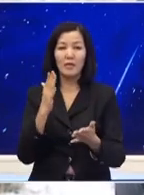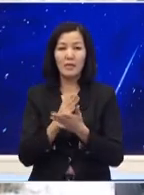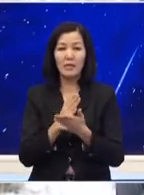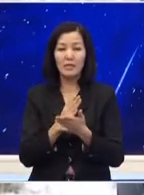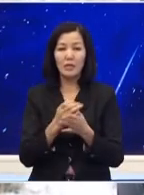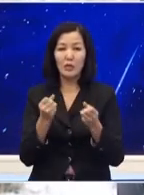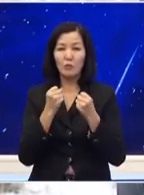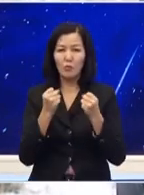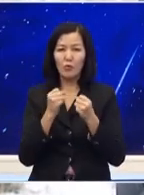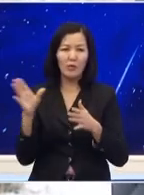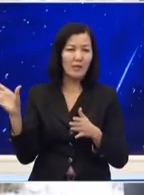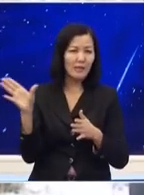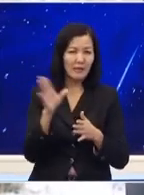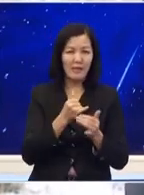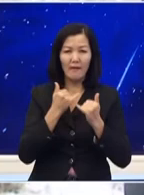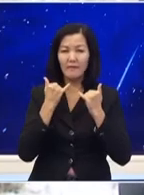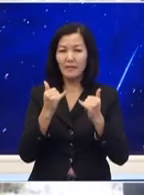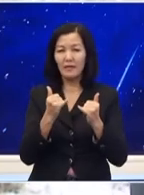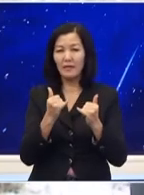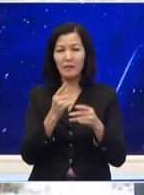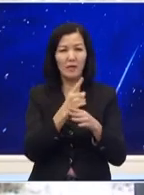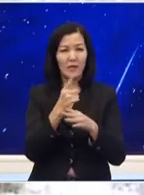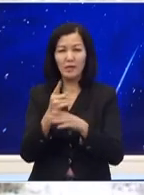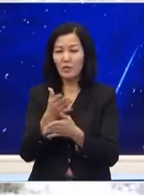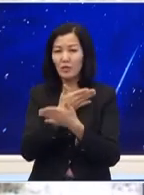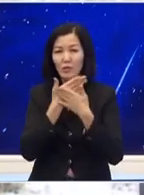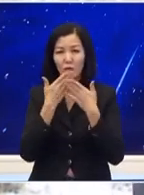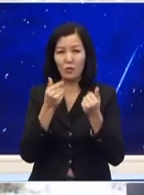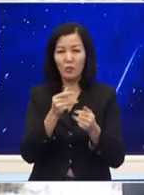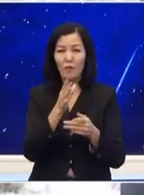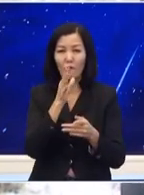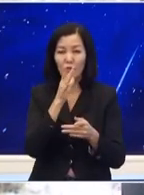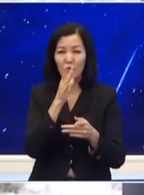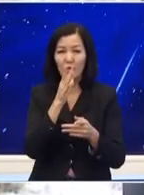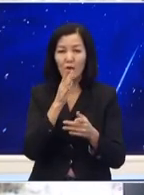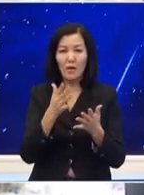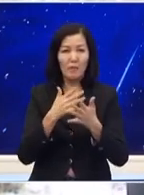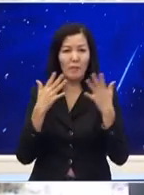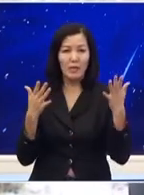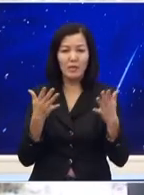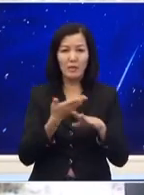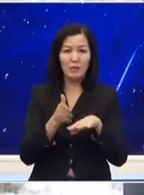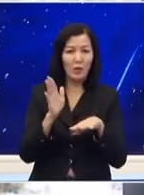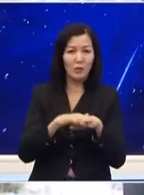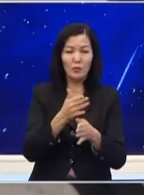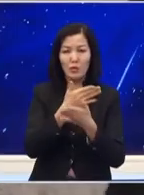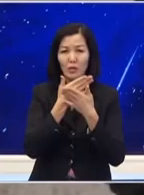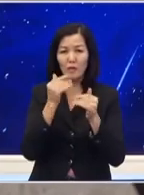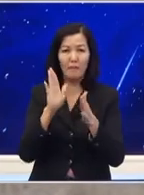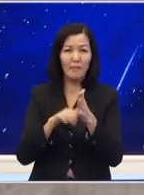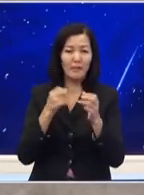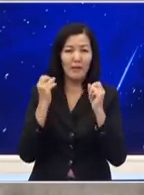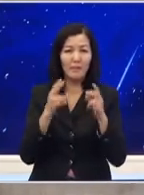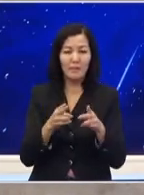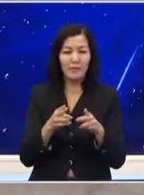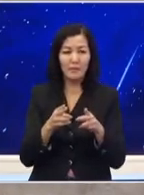спорт для всех возрастов. Он не предусматривает большие физические нагрузки, это очень безопасный вид спорта.